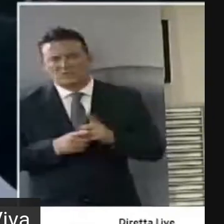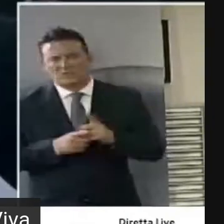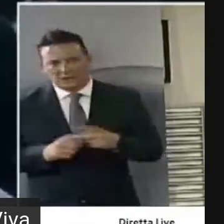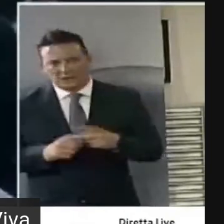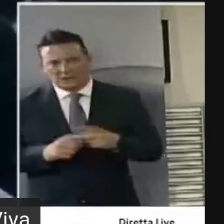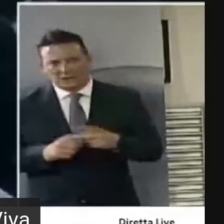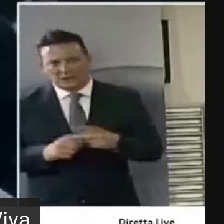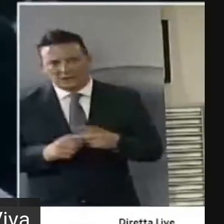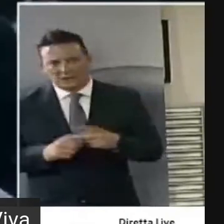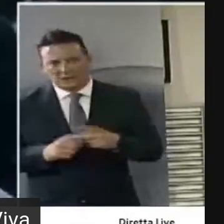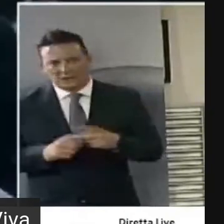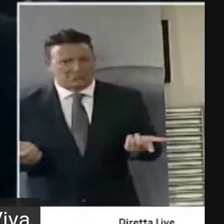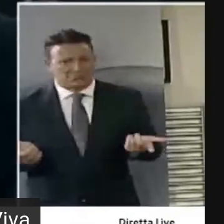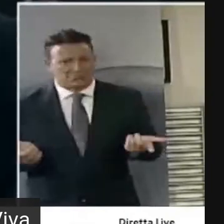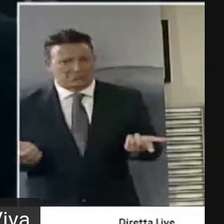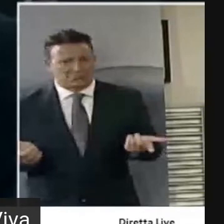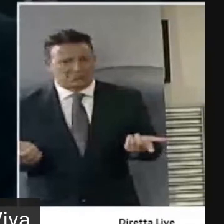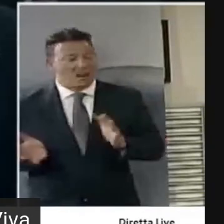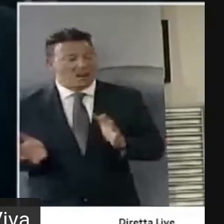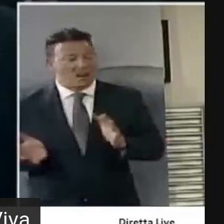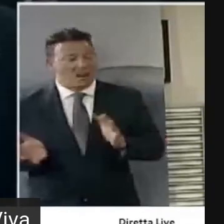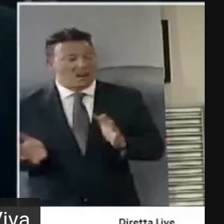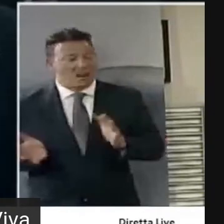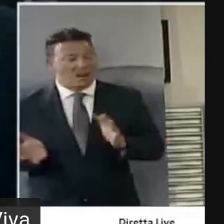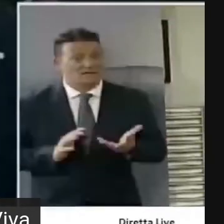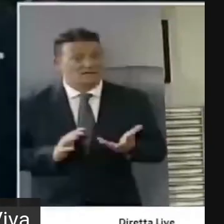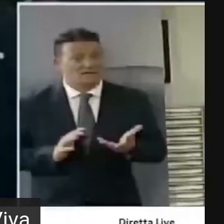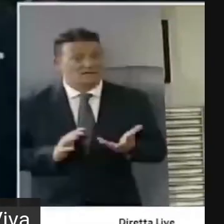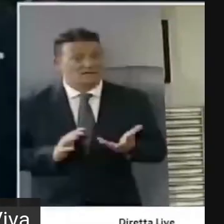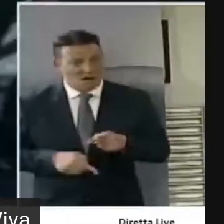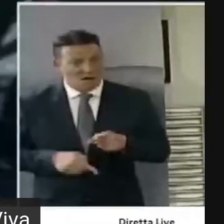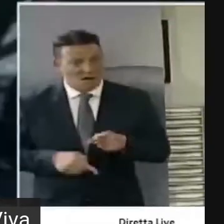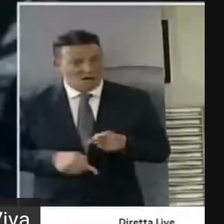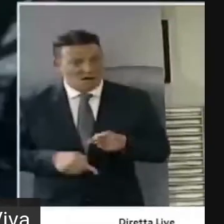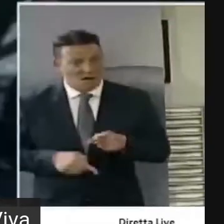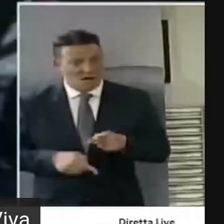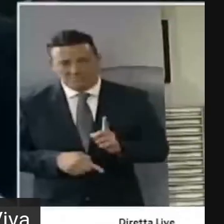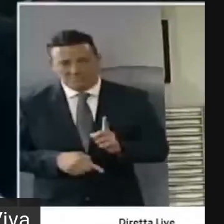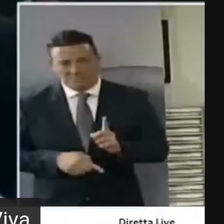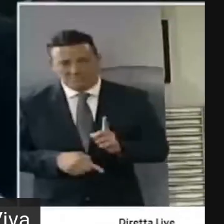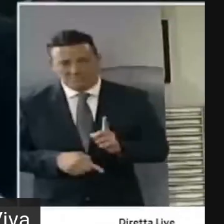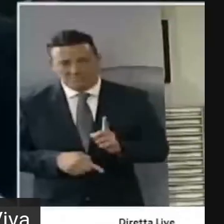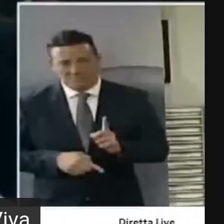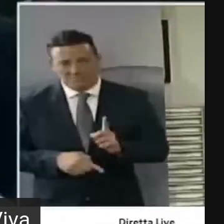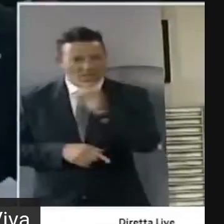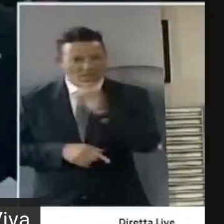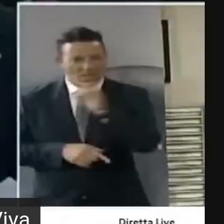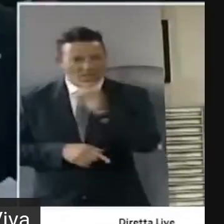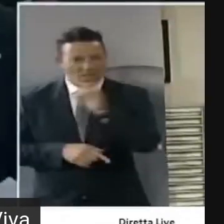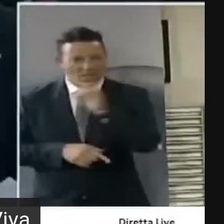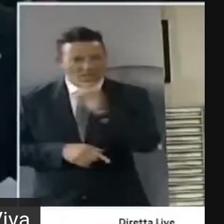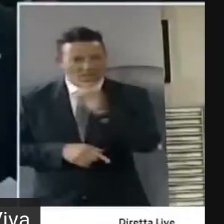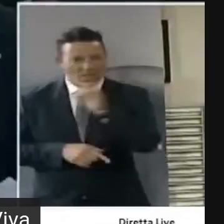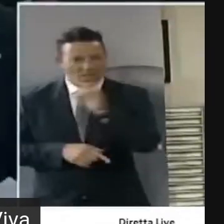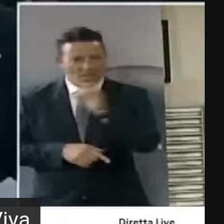non è un'alternativa alla ferrovia, non è un contentino alla città di Matera o alla provincia di